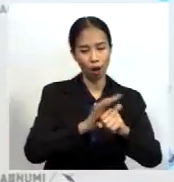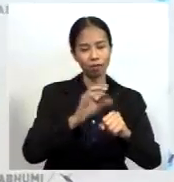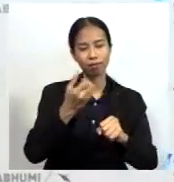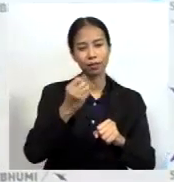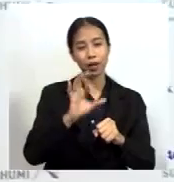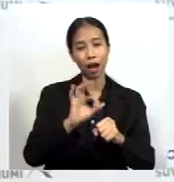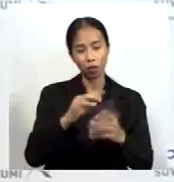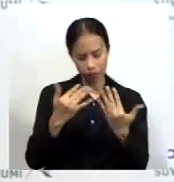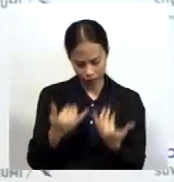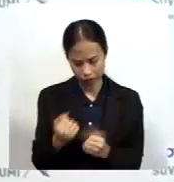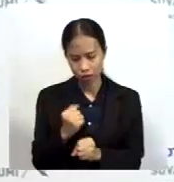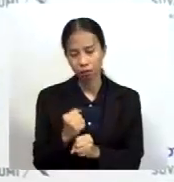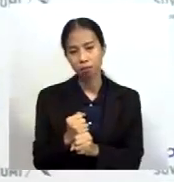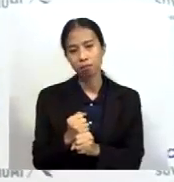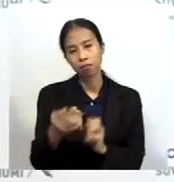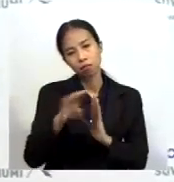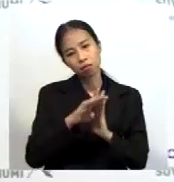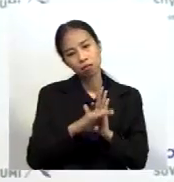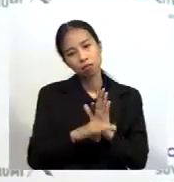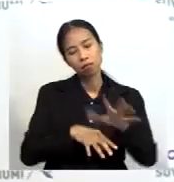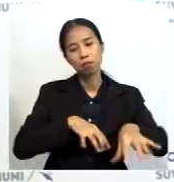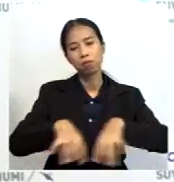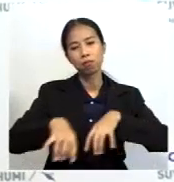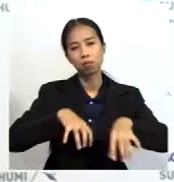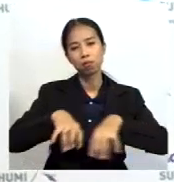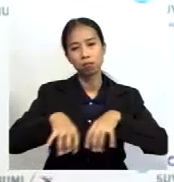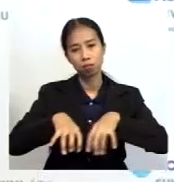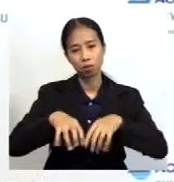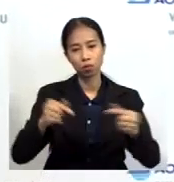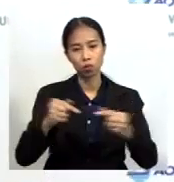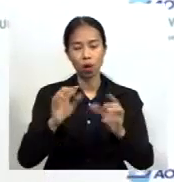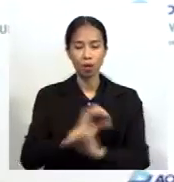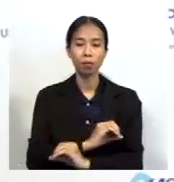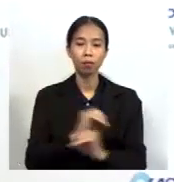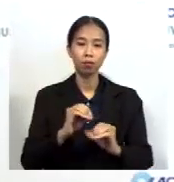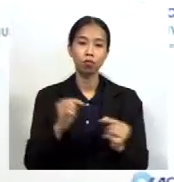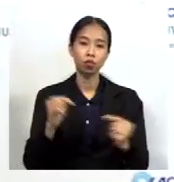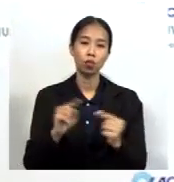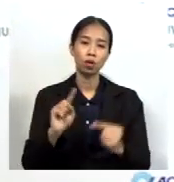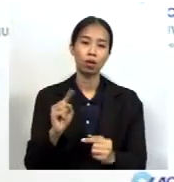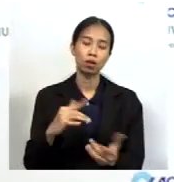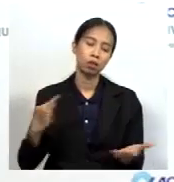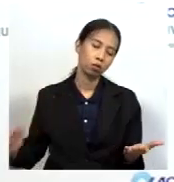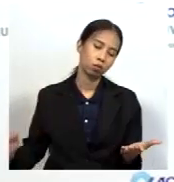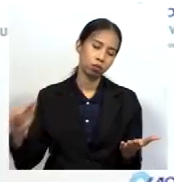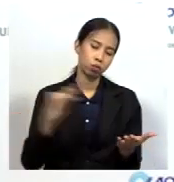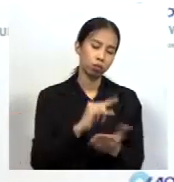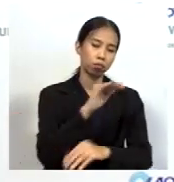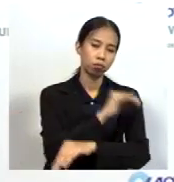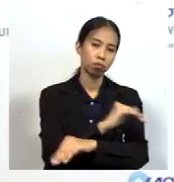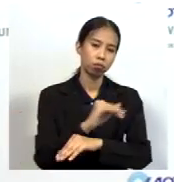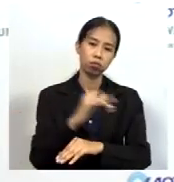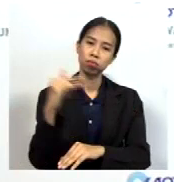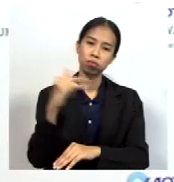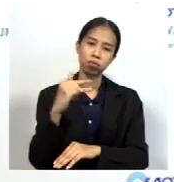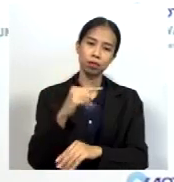มีการดำเนินการกระบวนการบริหารจัดการในเรื่องกระบวนการความปลอดภัยของผู้ที่เดินทางเข้าสู่สนามบินสุวรรณภูมิเหมือน